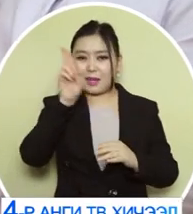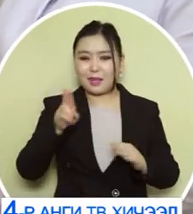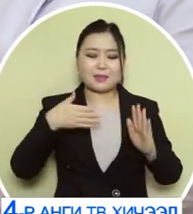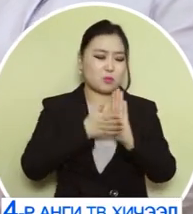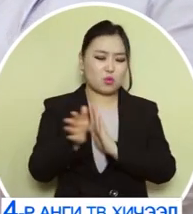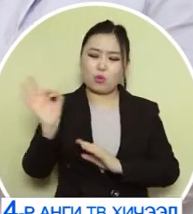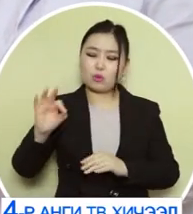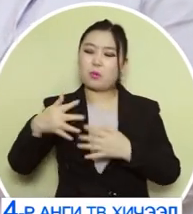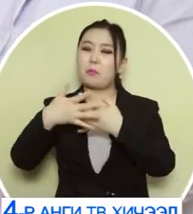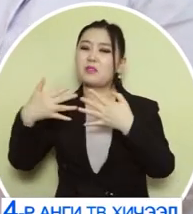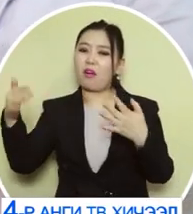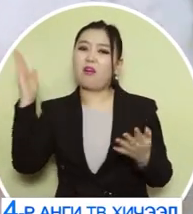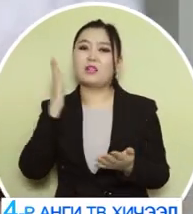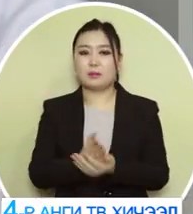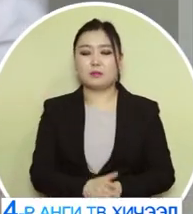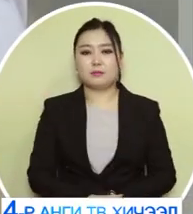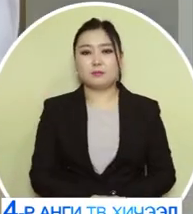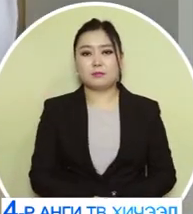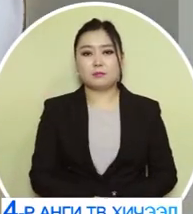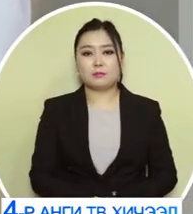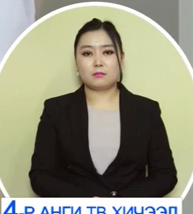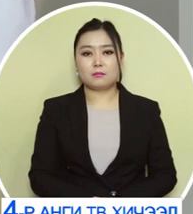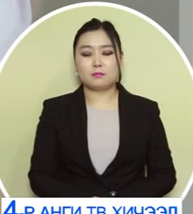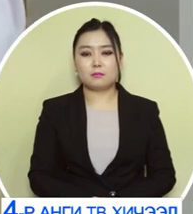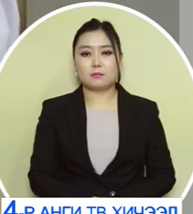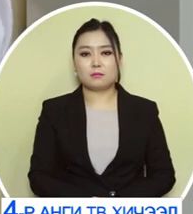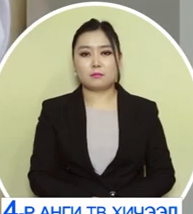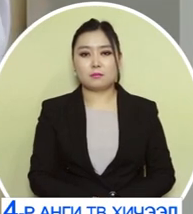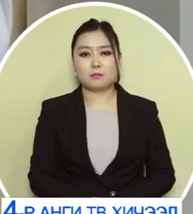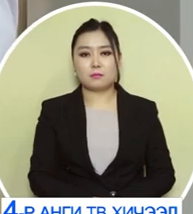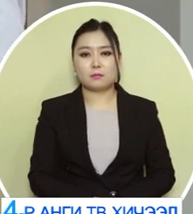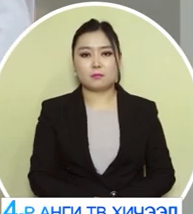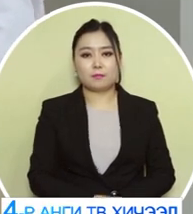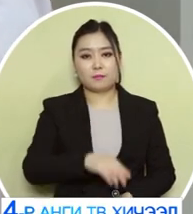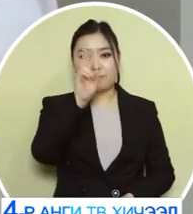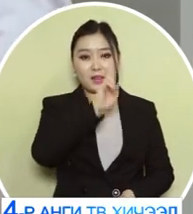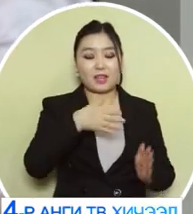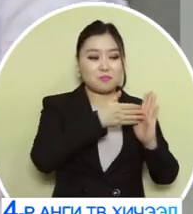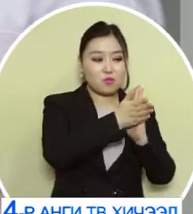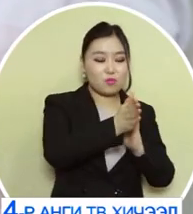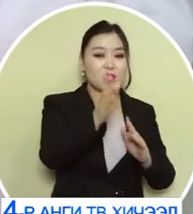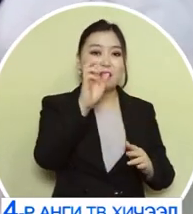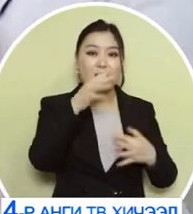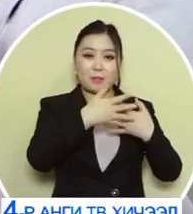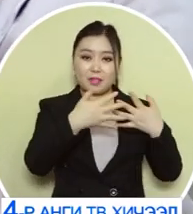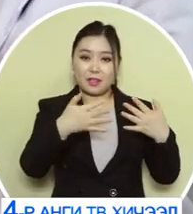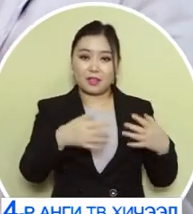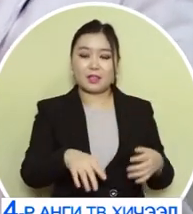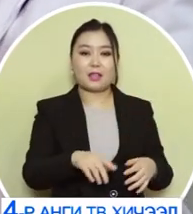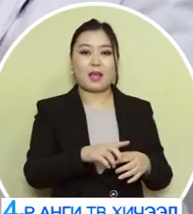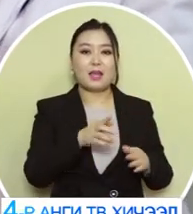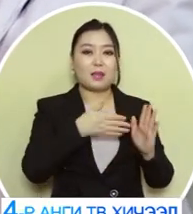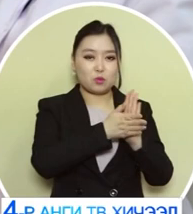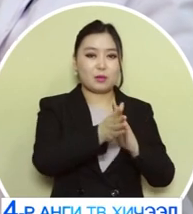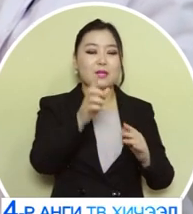шамды қосқанда жанбады. Бұл заттарды электрді өткізбейтіндіктен электр жекелегіштер дейміз.